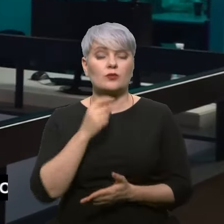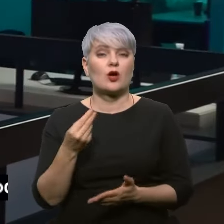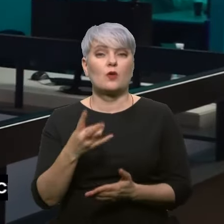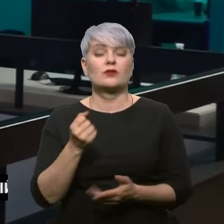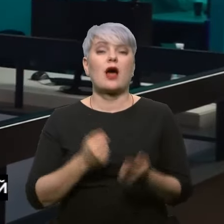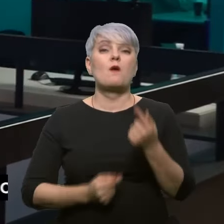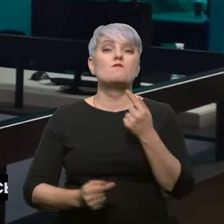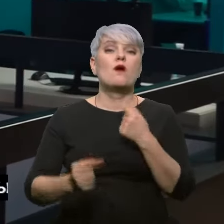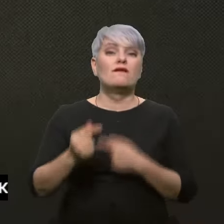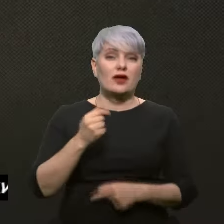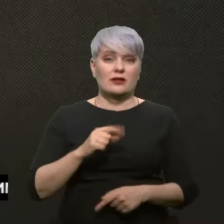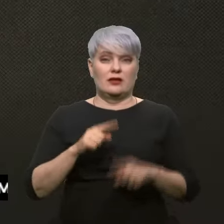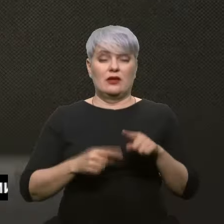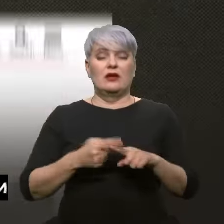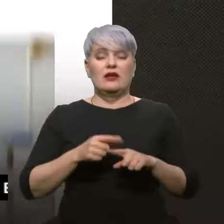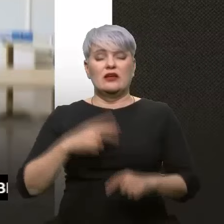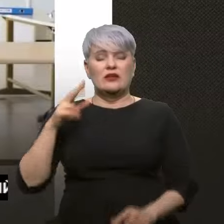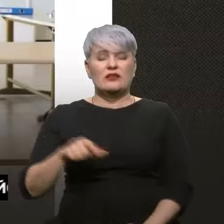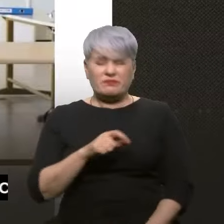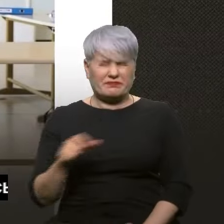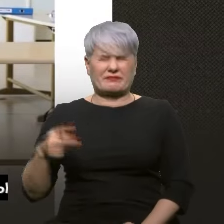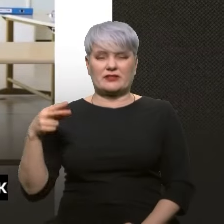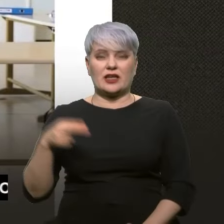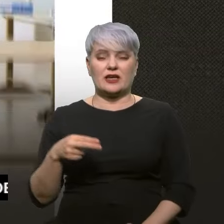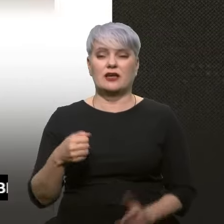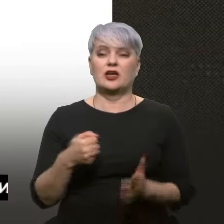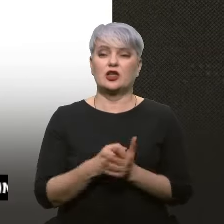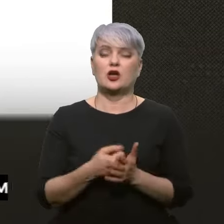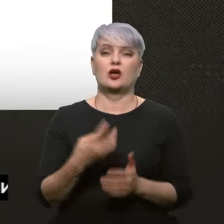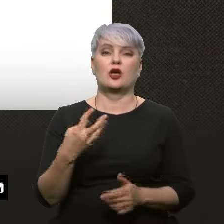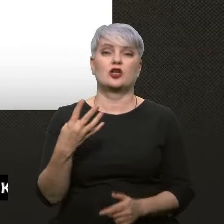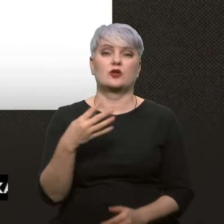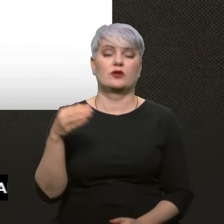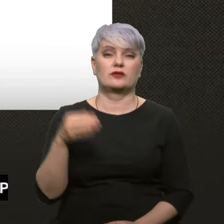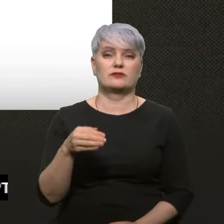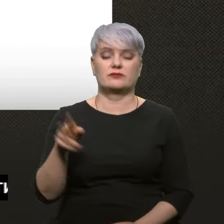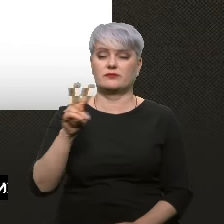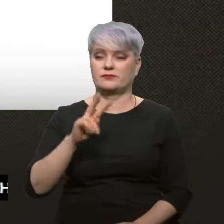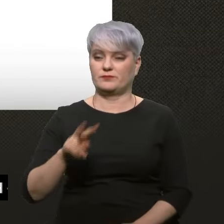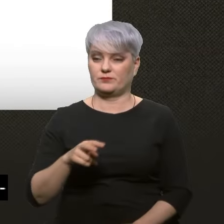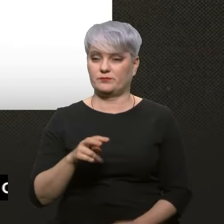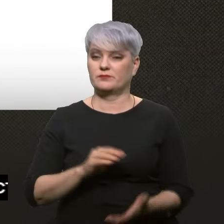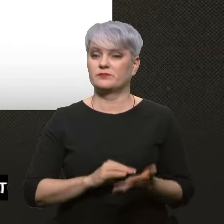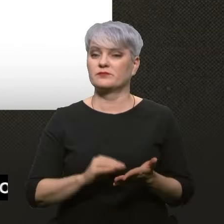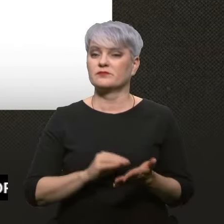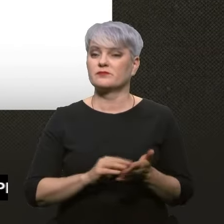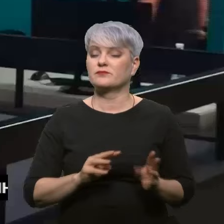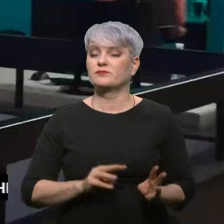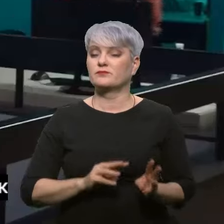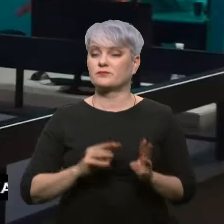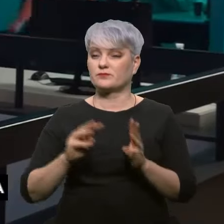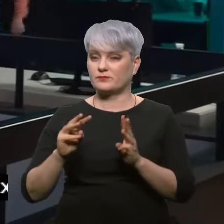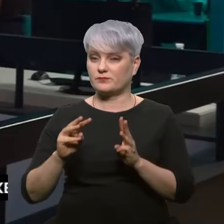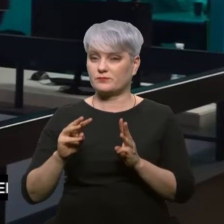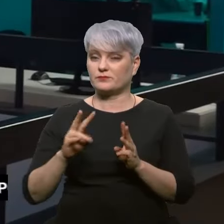повернення на батьківщину. Зокрема, Швейцарія – від 1000 до понад 4000 доларів, повідомляє портал Свіс.Інфо з посиланням на звіт уряду